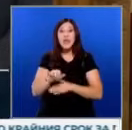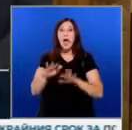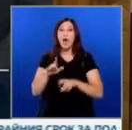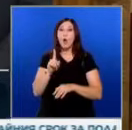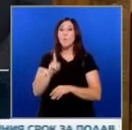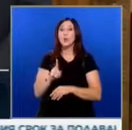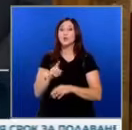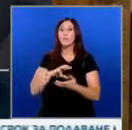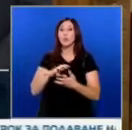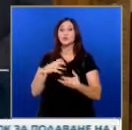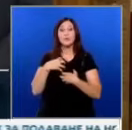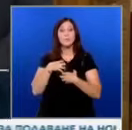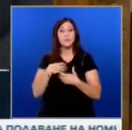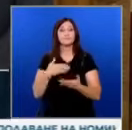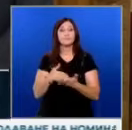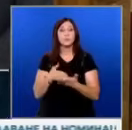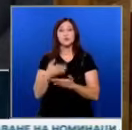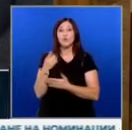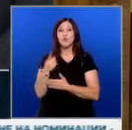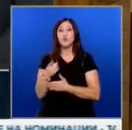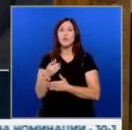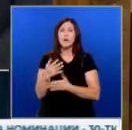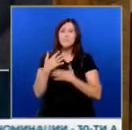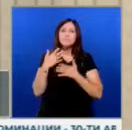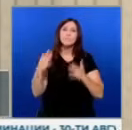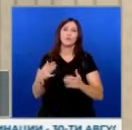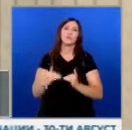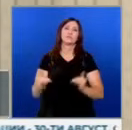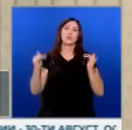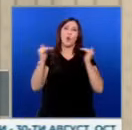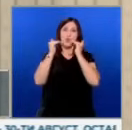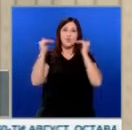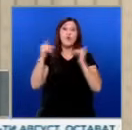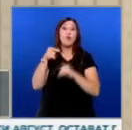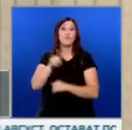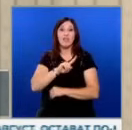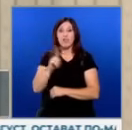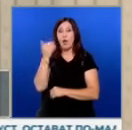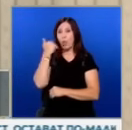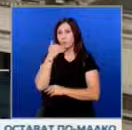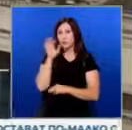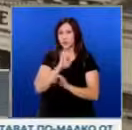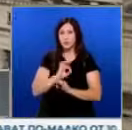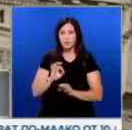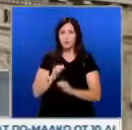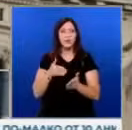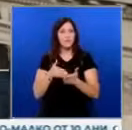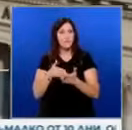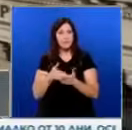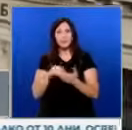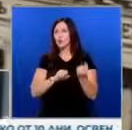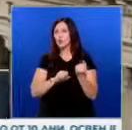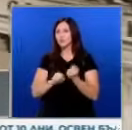политическото напрежение, тъй като то е на доста високо ниво, а това не е от полза за никого. Въпреки